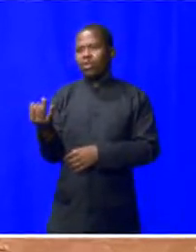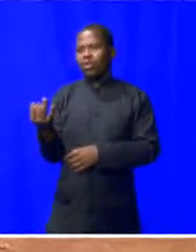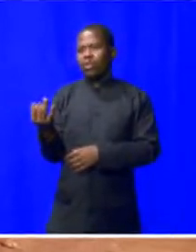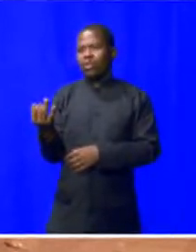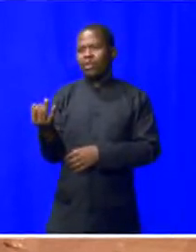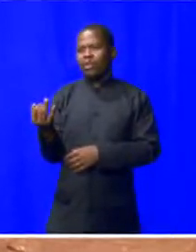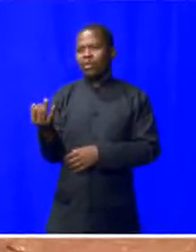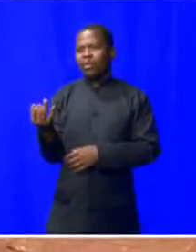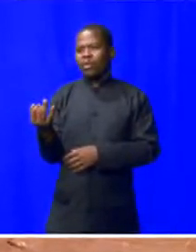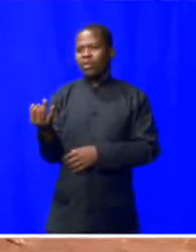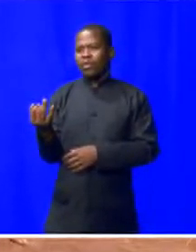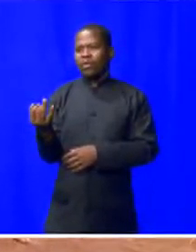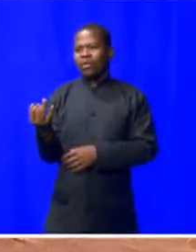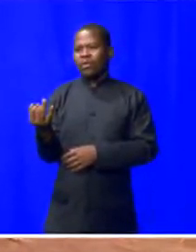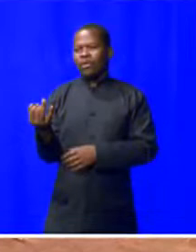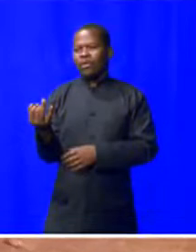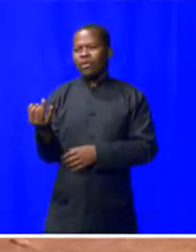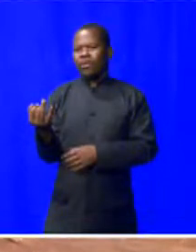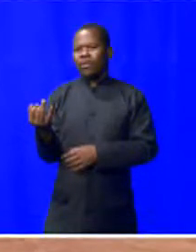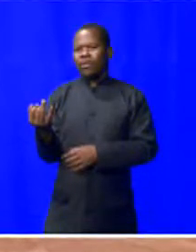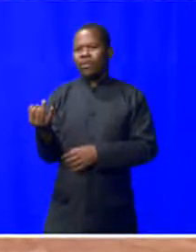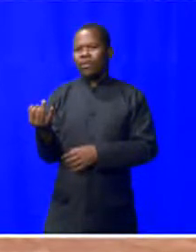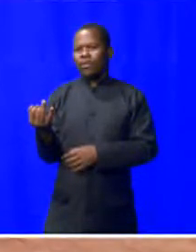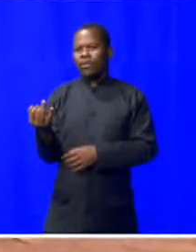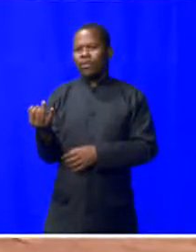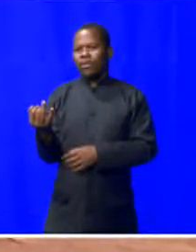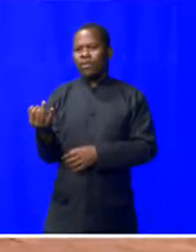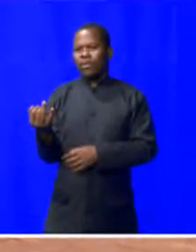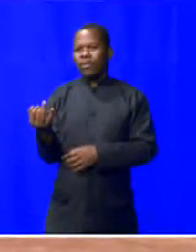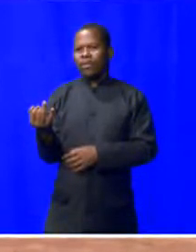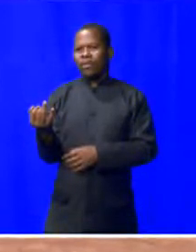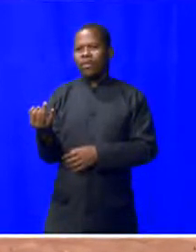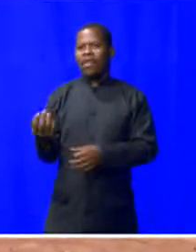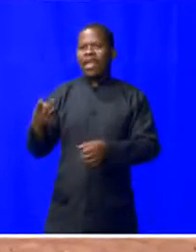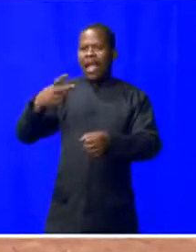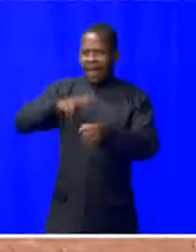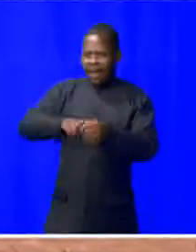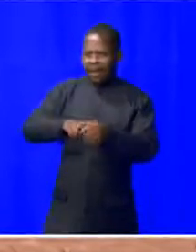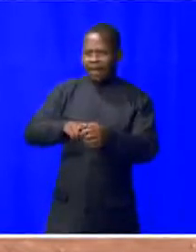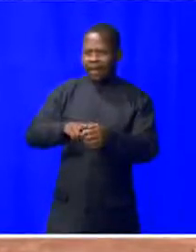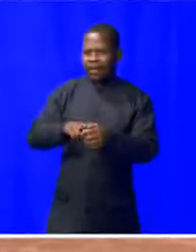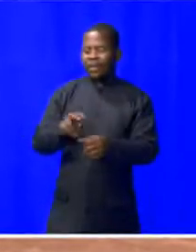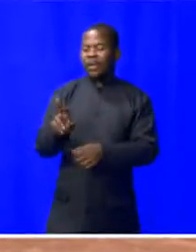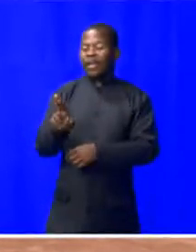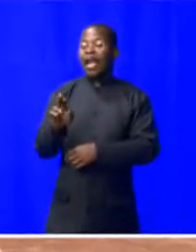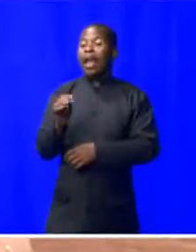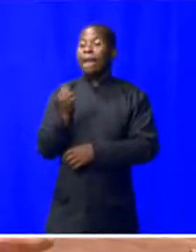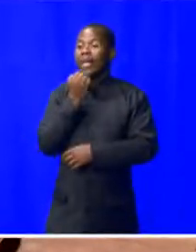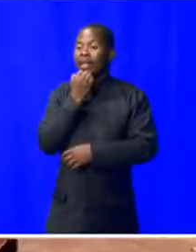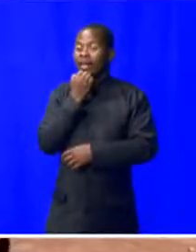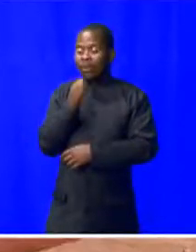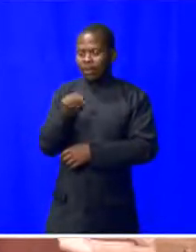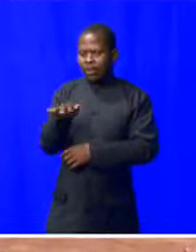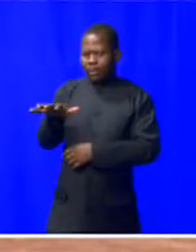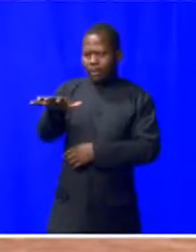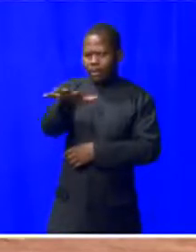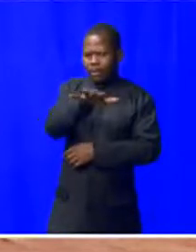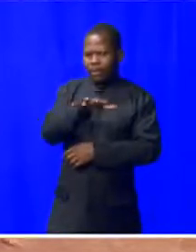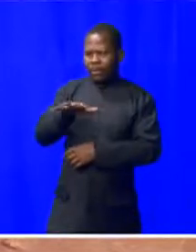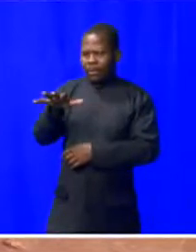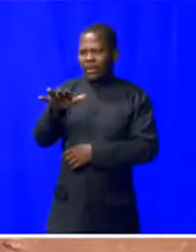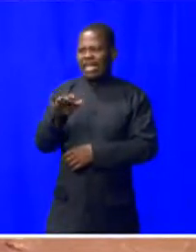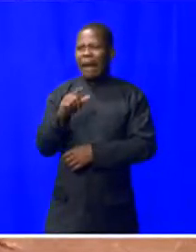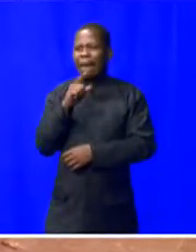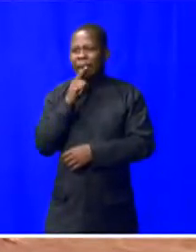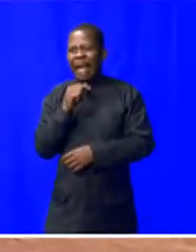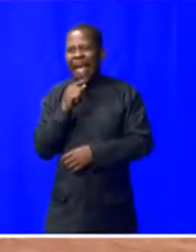hlobo lwema-candidates siyabona ukuthi lana kaManzini ukhanza ukuthi labo babe